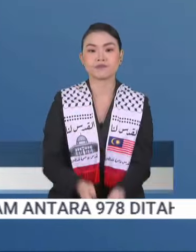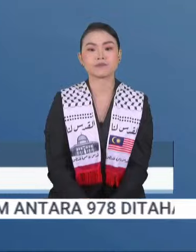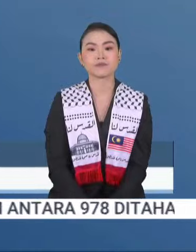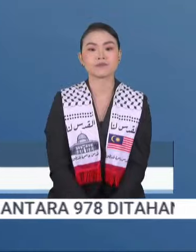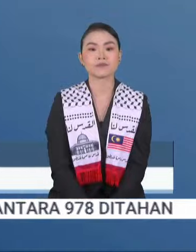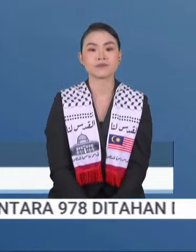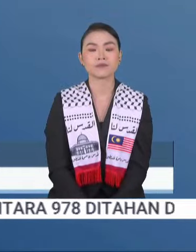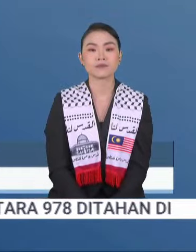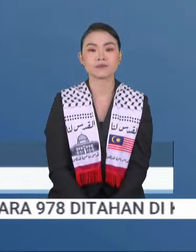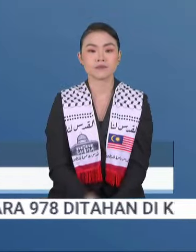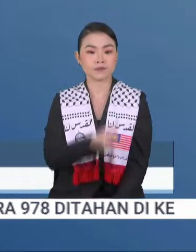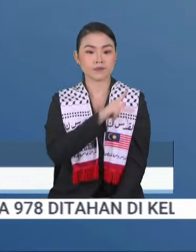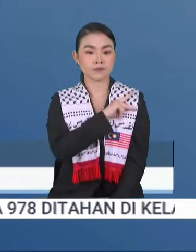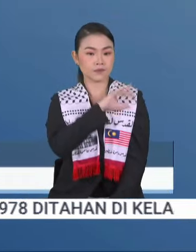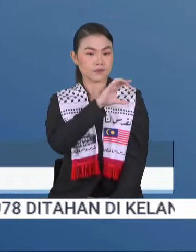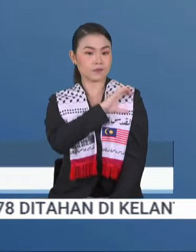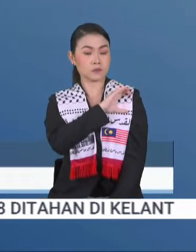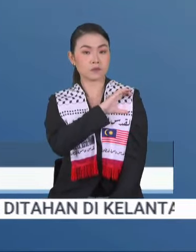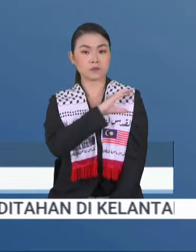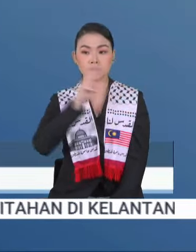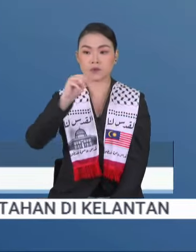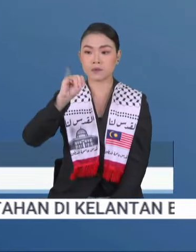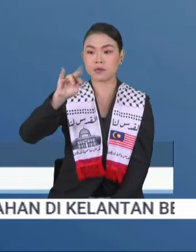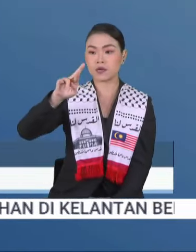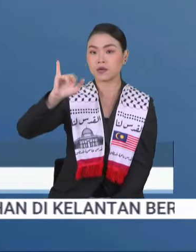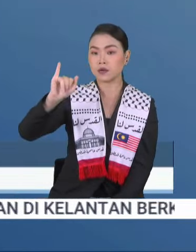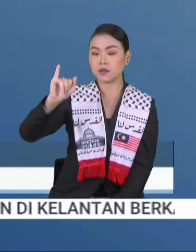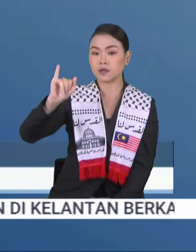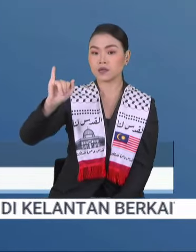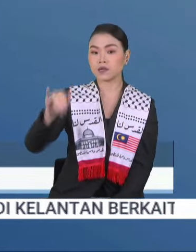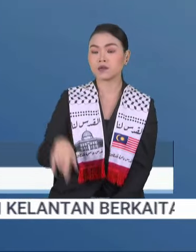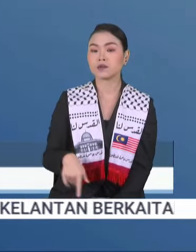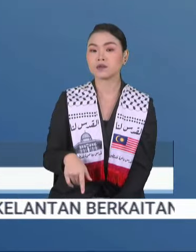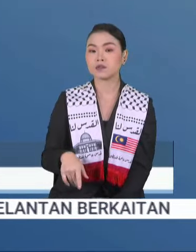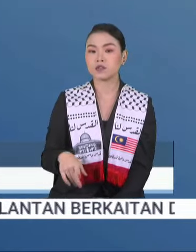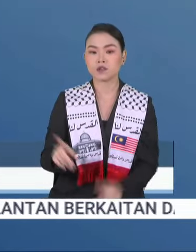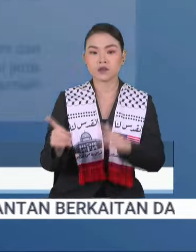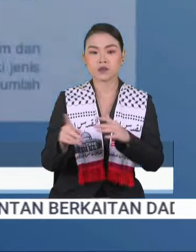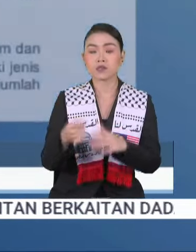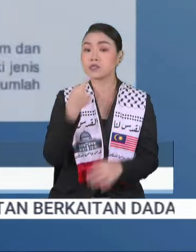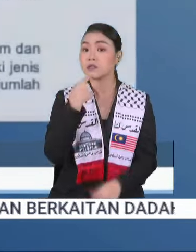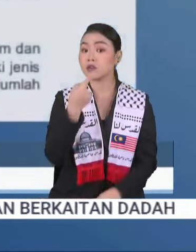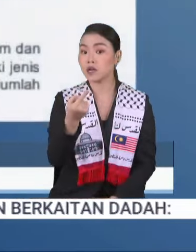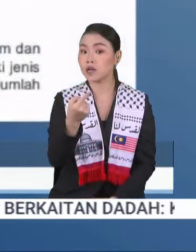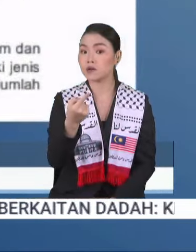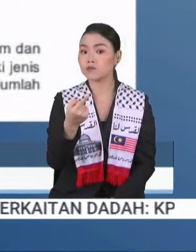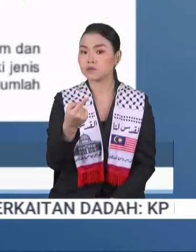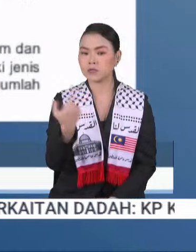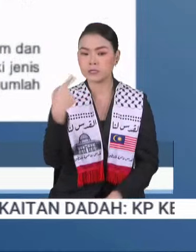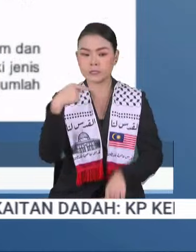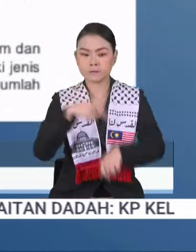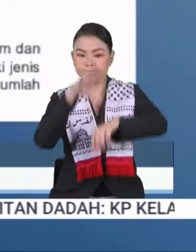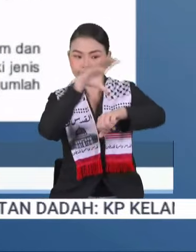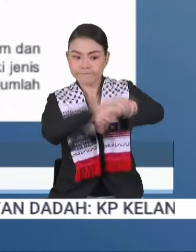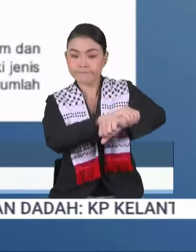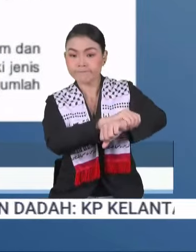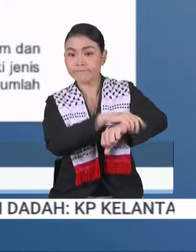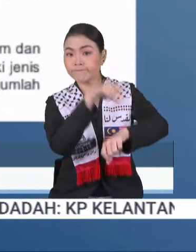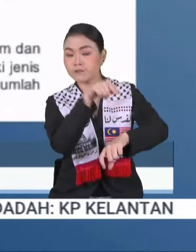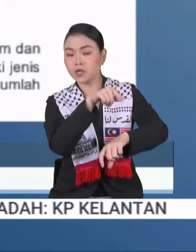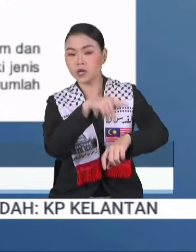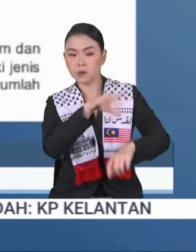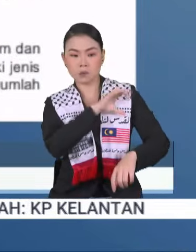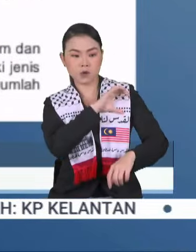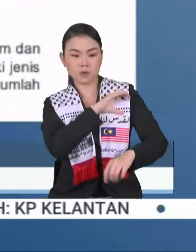dadah ketua polis daerah Miri acp alexon naga cabut dalam kenyataan media berkata semasa tangkapan tersebut